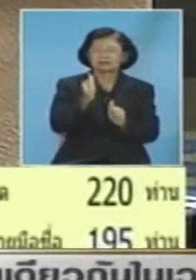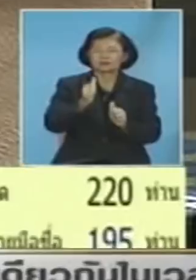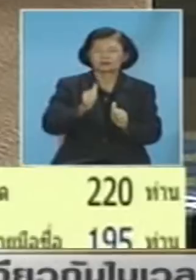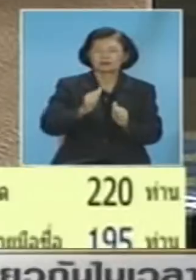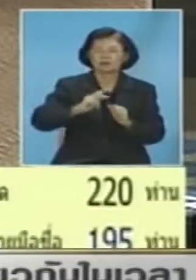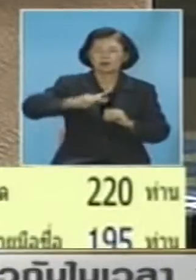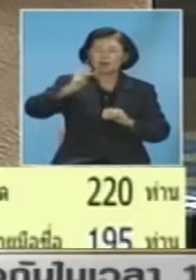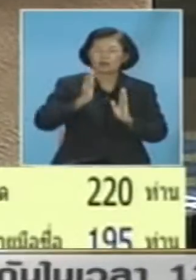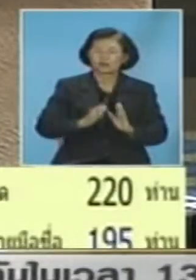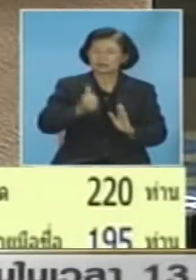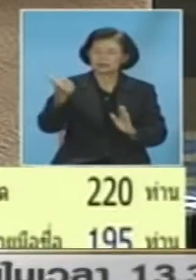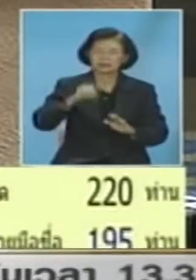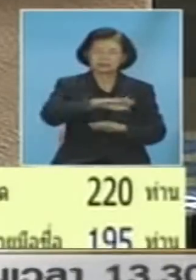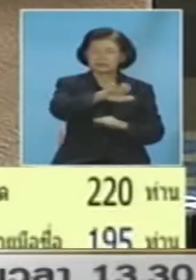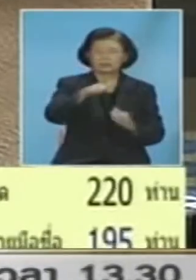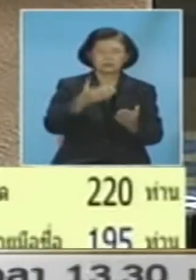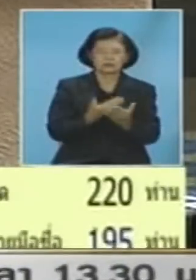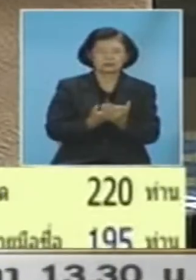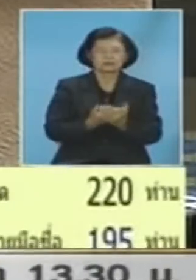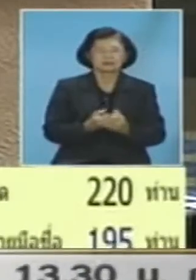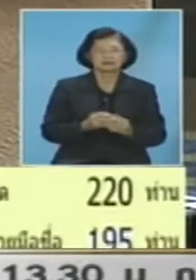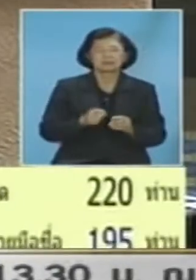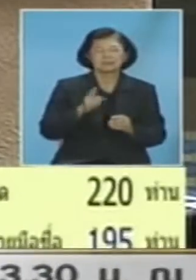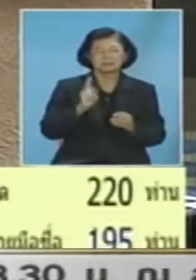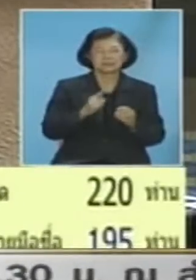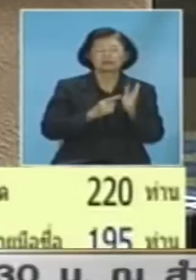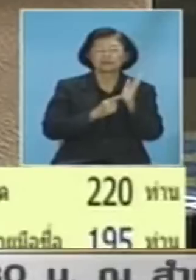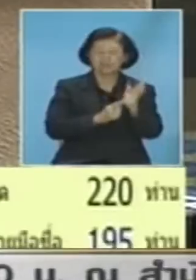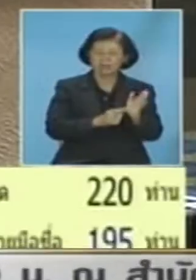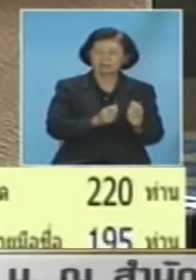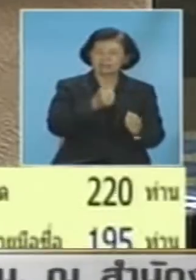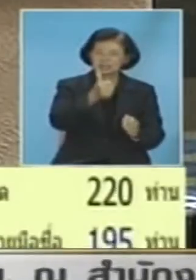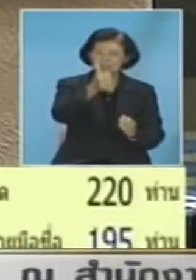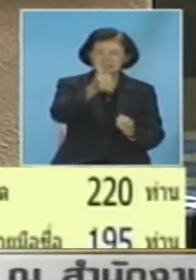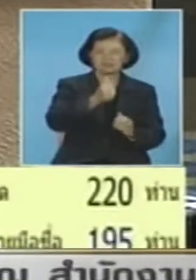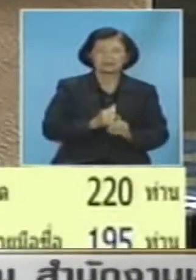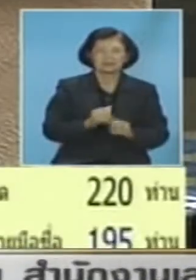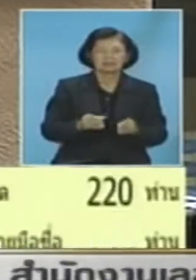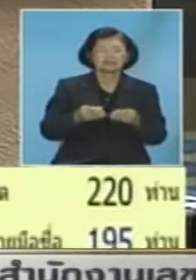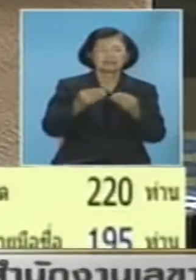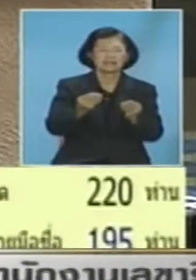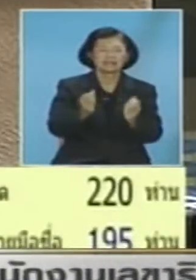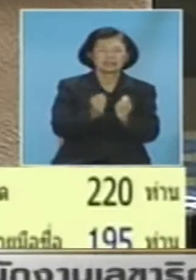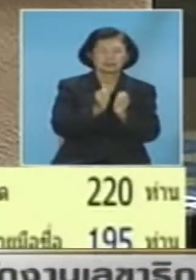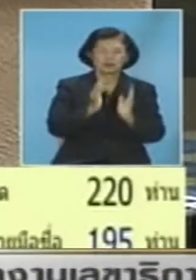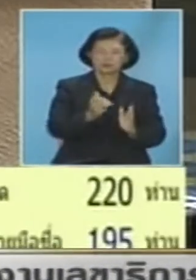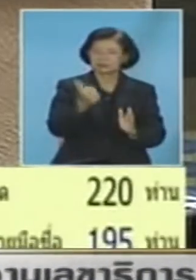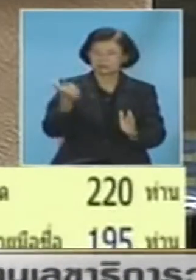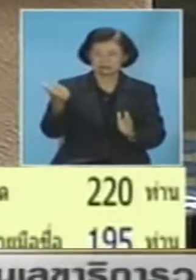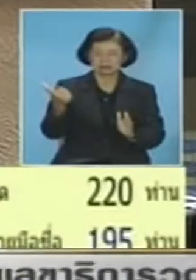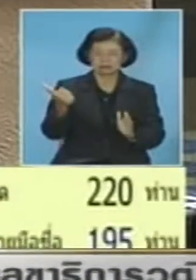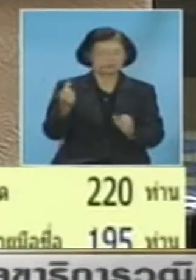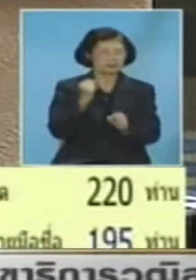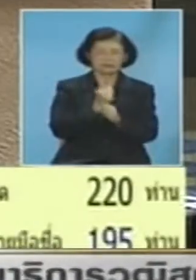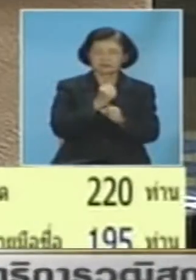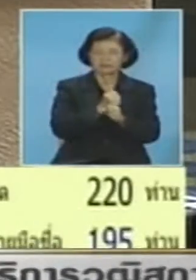ลทั้งนี้เพื่อที่จะได้เป็นตัวอย่างที่ดีให้ผู้อื่นได้ประ